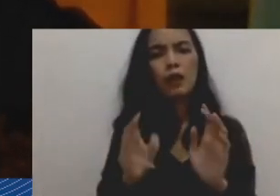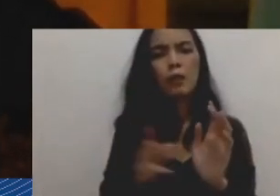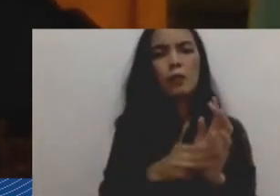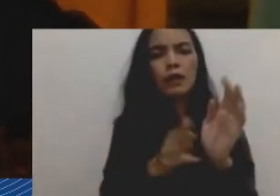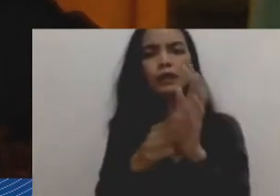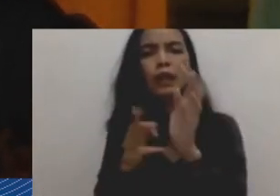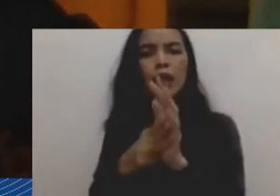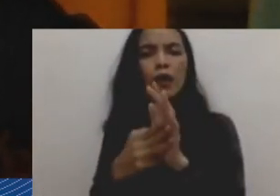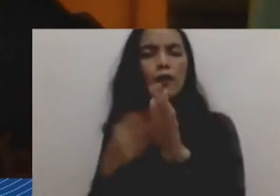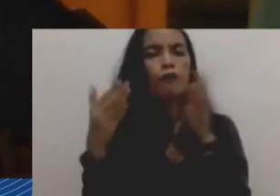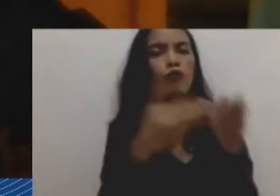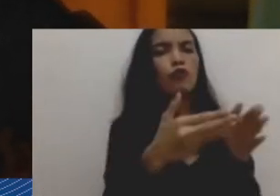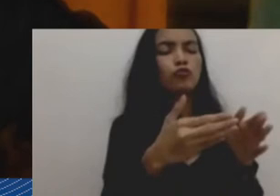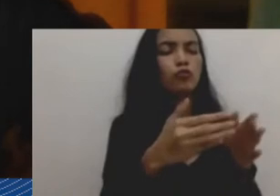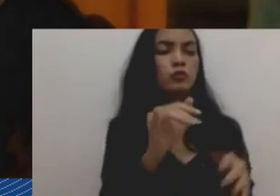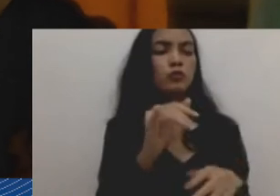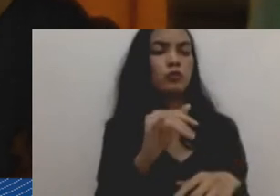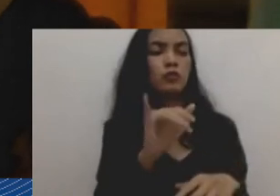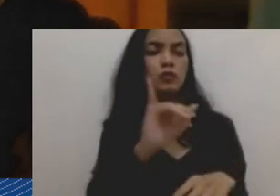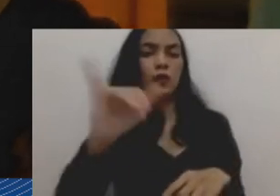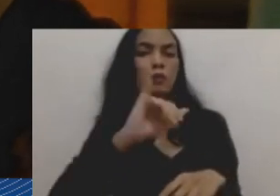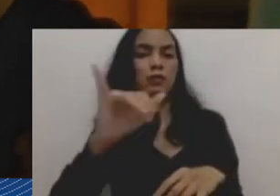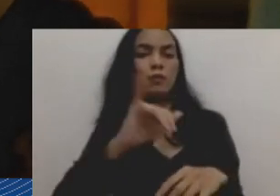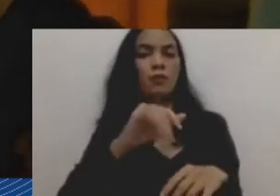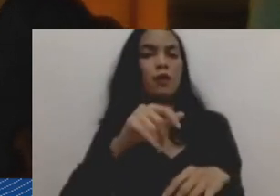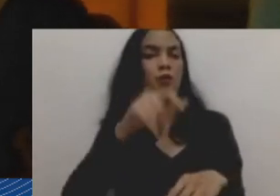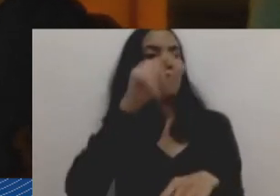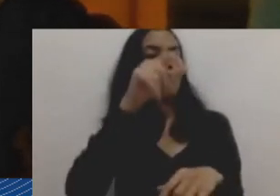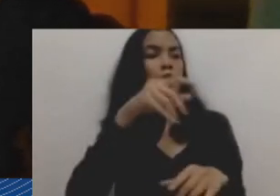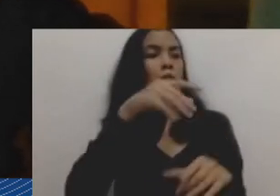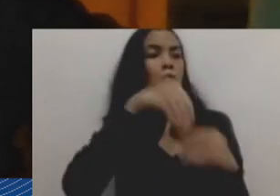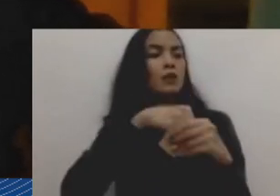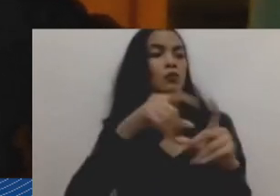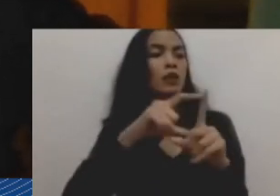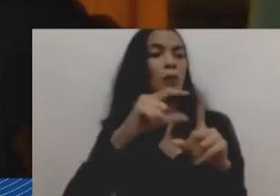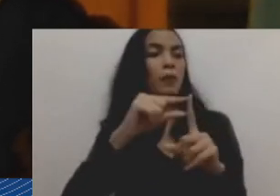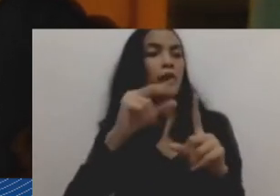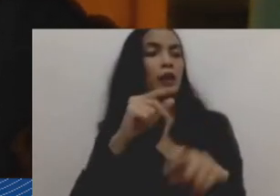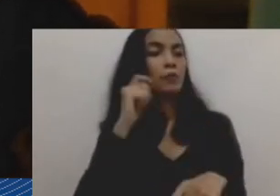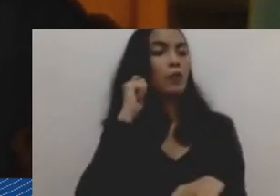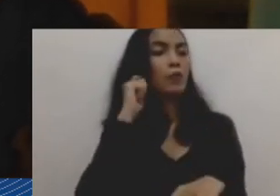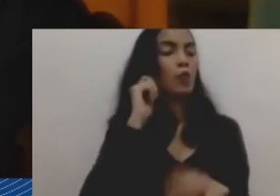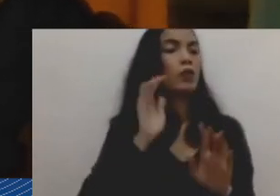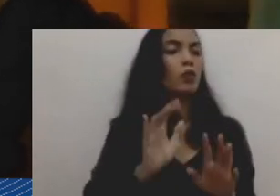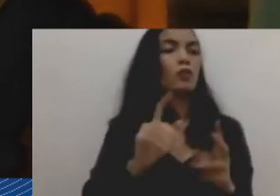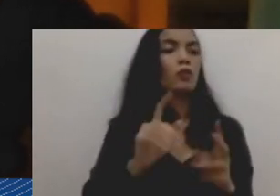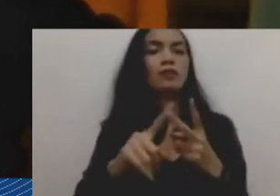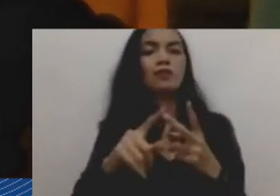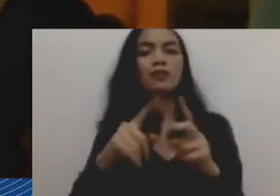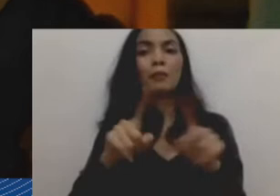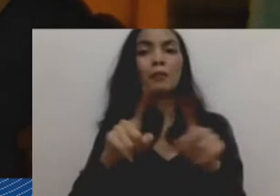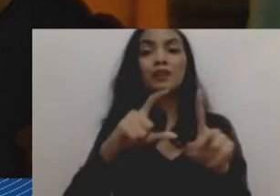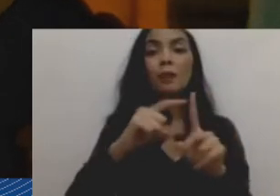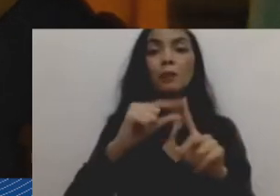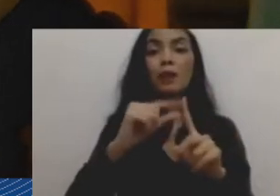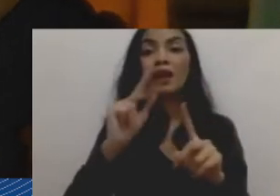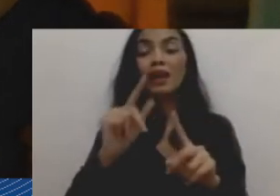sama dengan sesama anggota parlemen perempuan, tidak hanya DPR tapi juga DPD. Dan